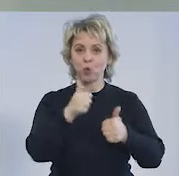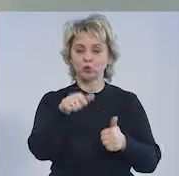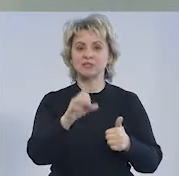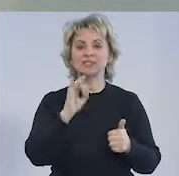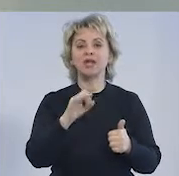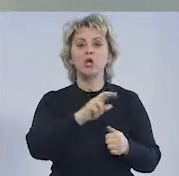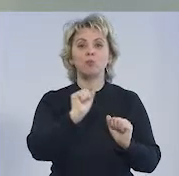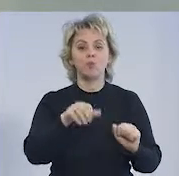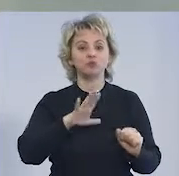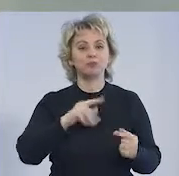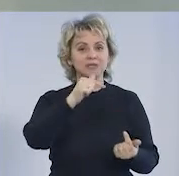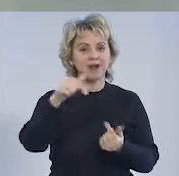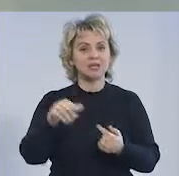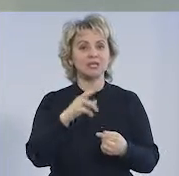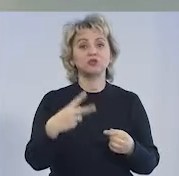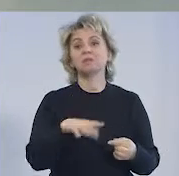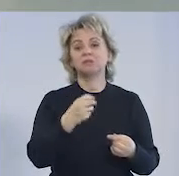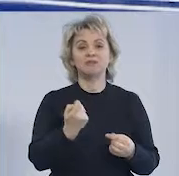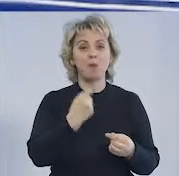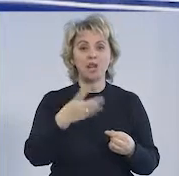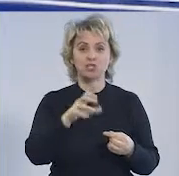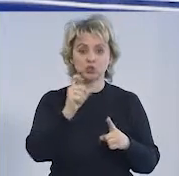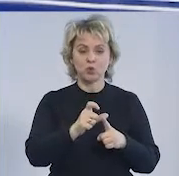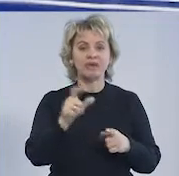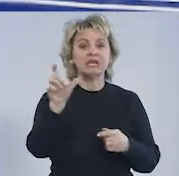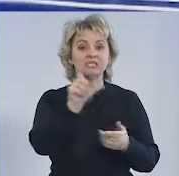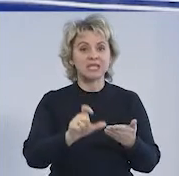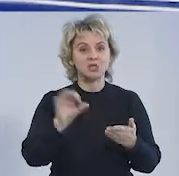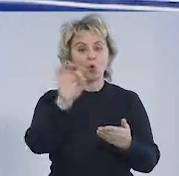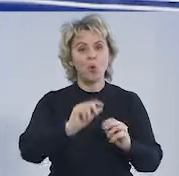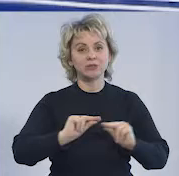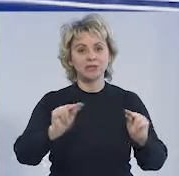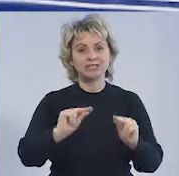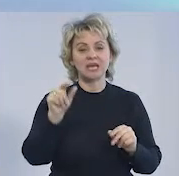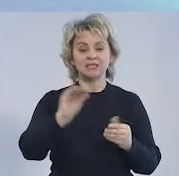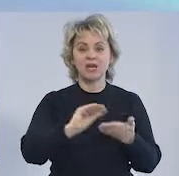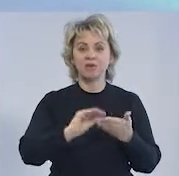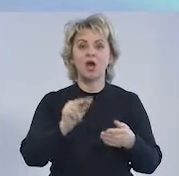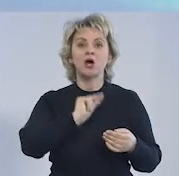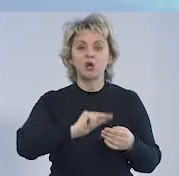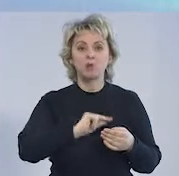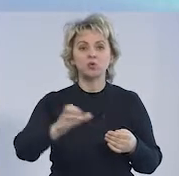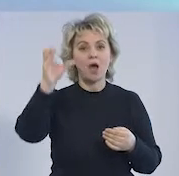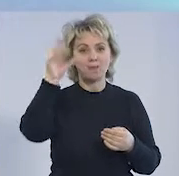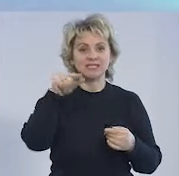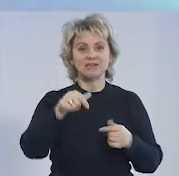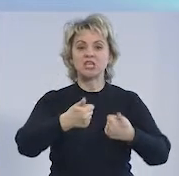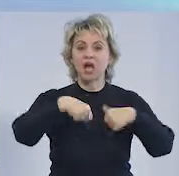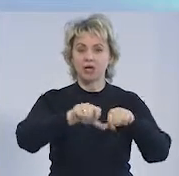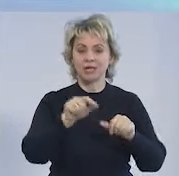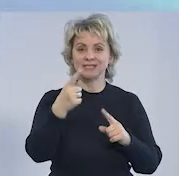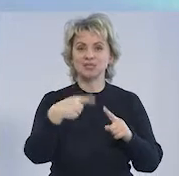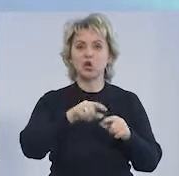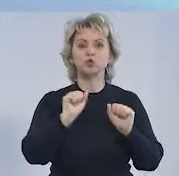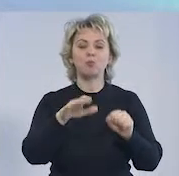и, может быть, конкретно о каждой пару слов. Статья о наставниках. То есть статья о работниках образовательных